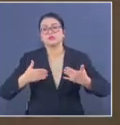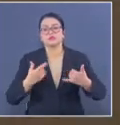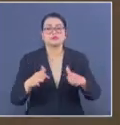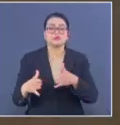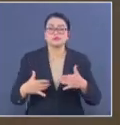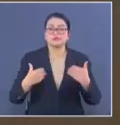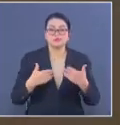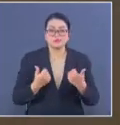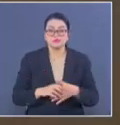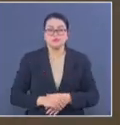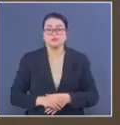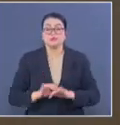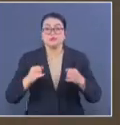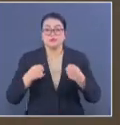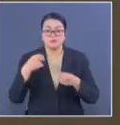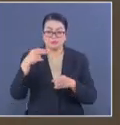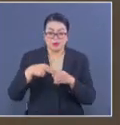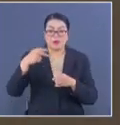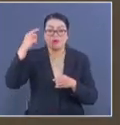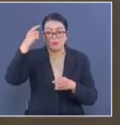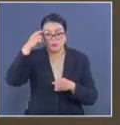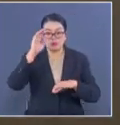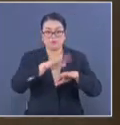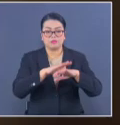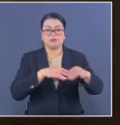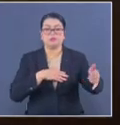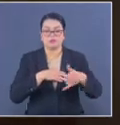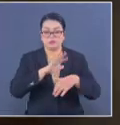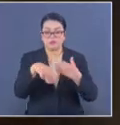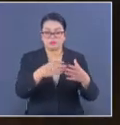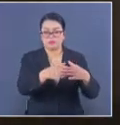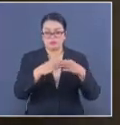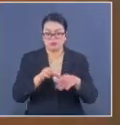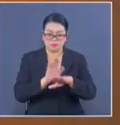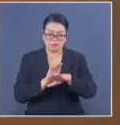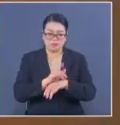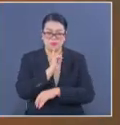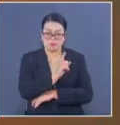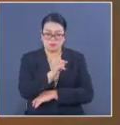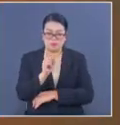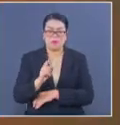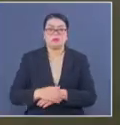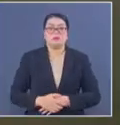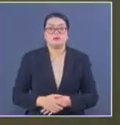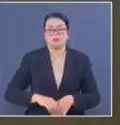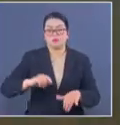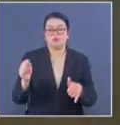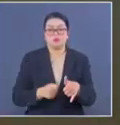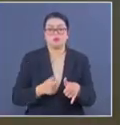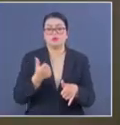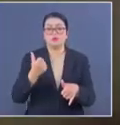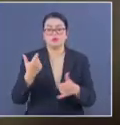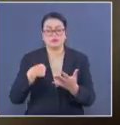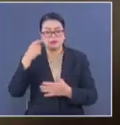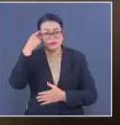ยหลังจากเจ้าของปั๊มน้ำมันรู้เรื่องก็เรียกพนักงานทั้งหมดที่อยู่ในคลิปมาว่ากล่าวตักเตือนนะครับส่วนบทลงโทษอื่นๆตอนนี้เขาก